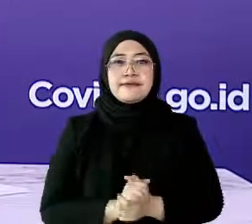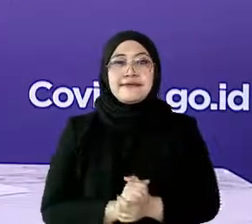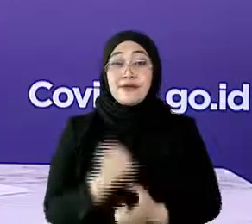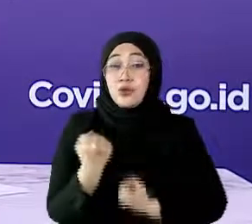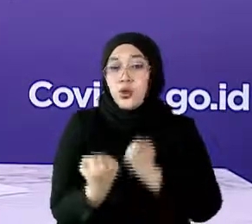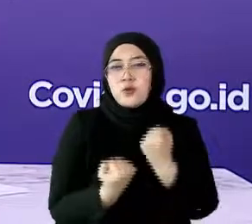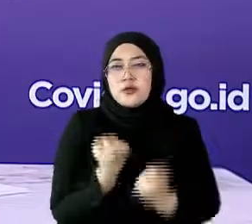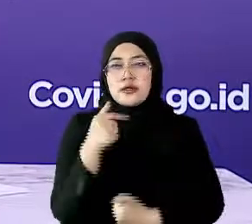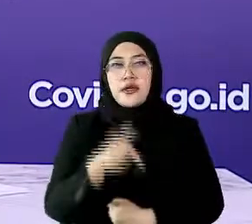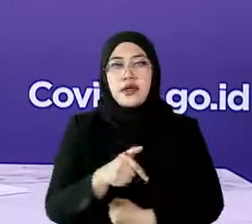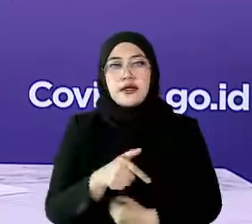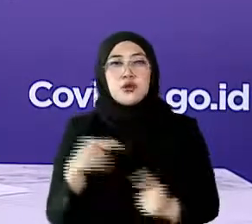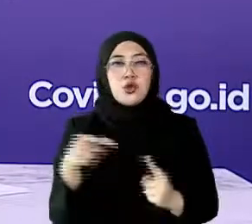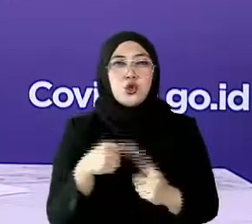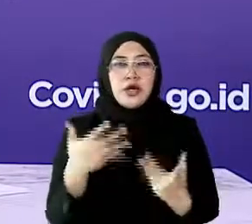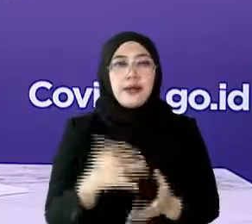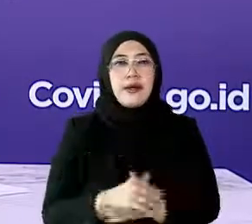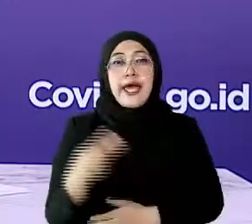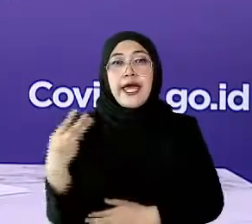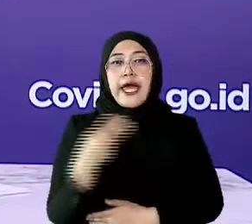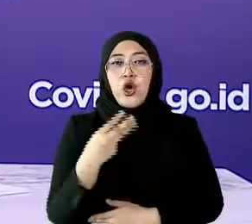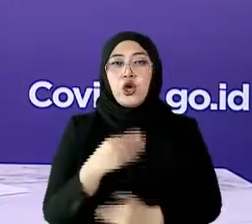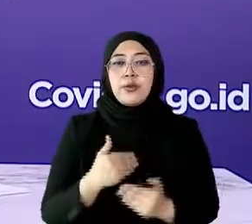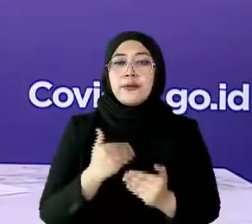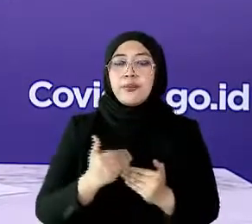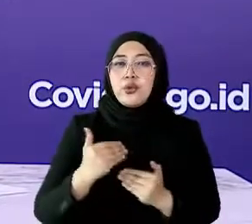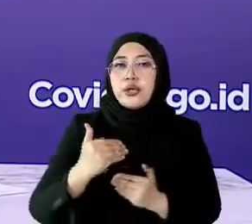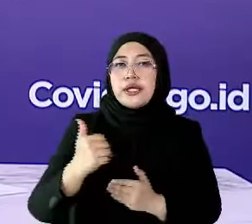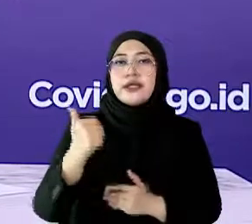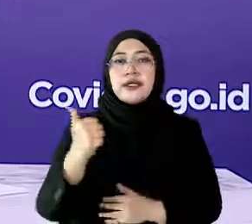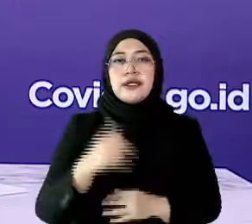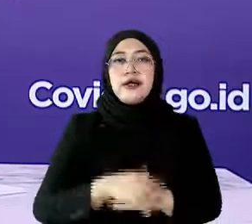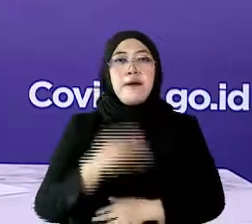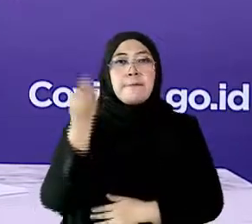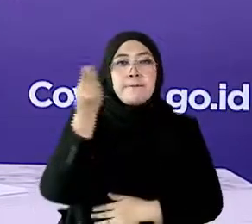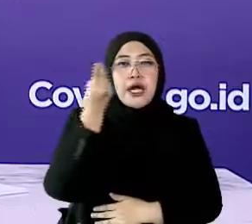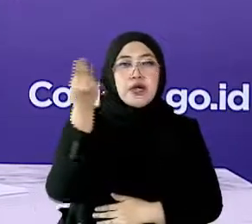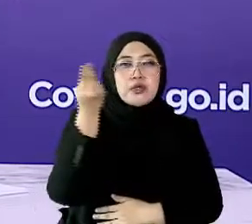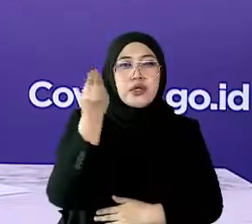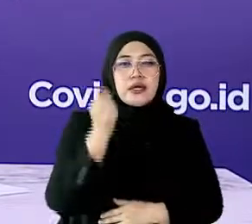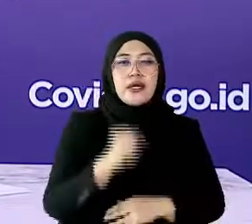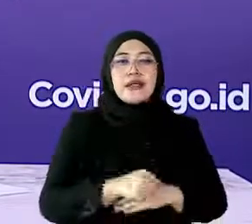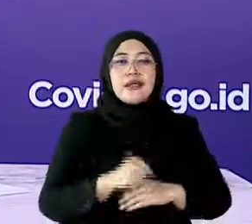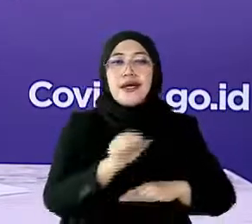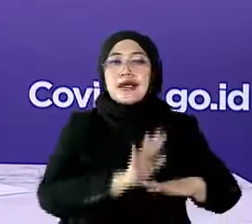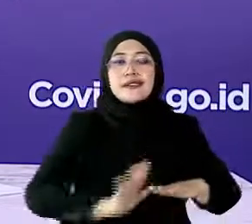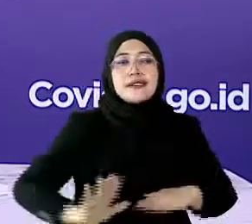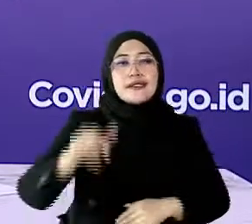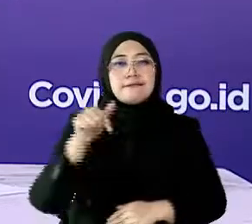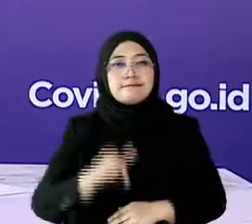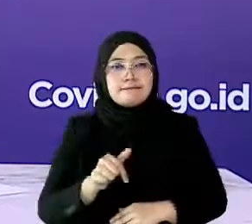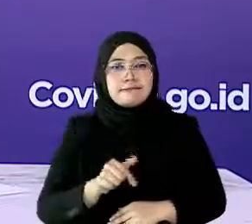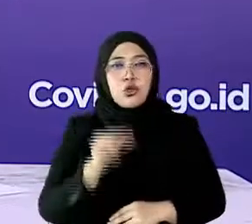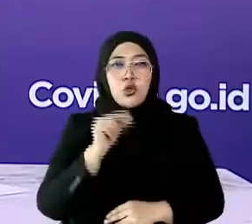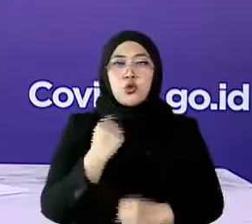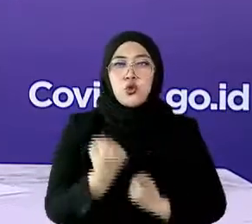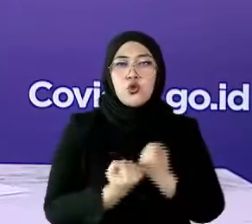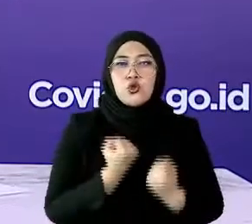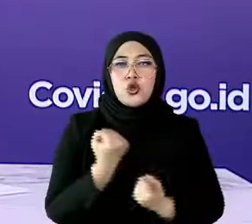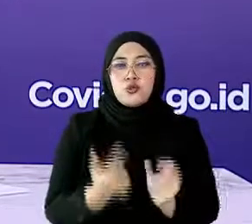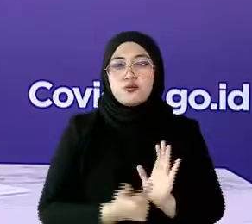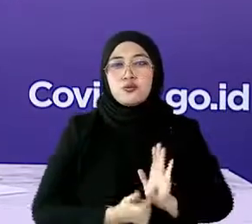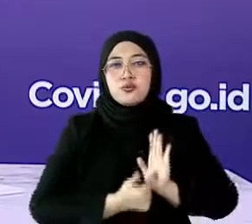bertujuan untuk memulihkan perekonomian perdagangan dan pariwisata di tingkat Asia Pasifik serta demi